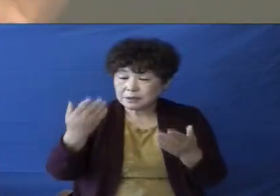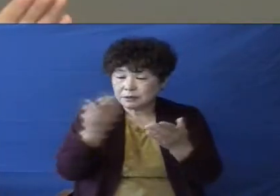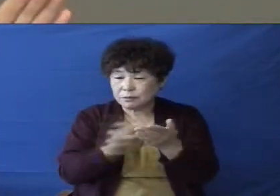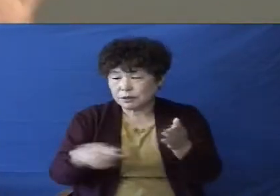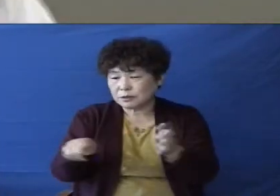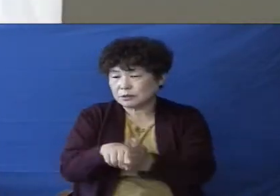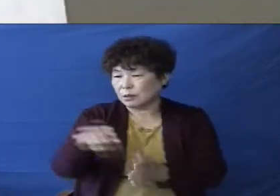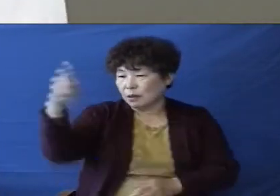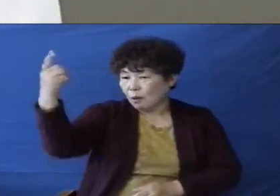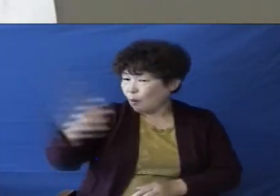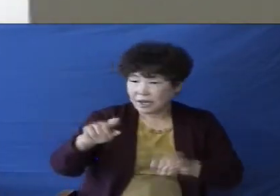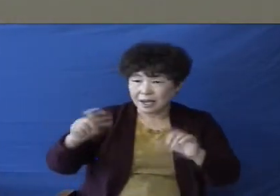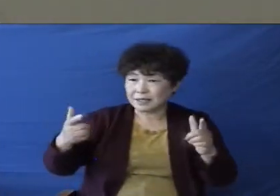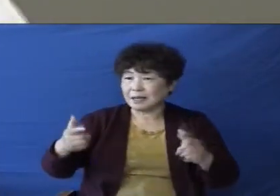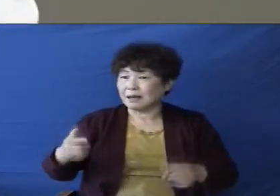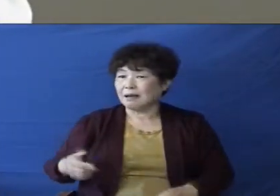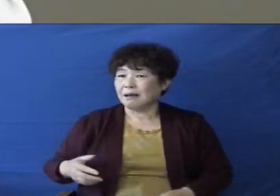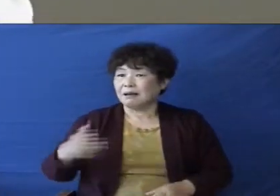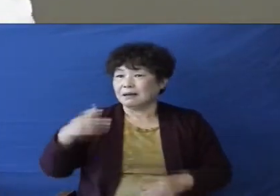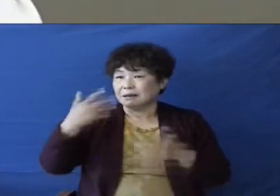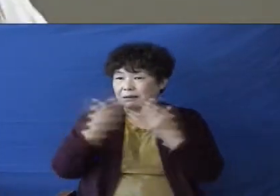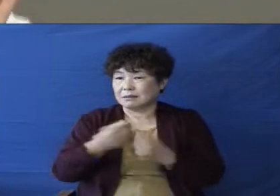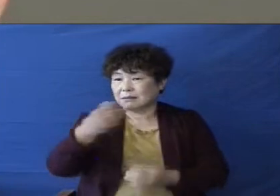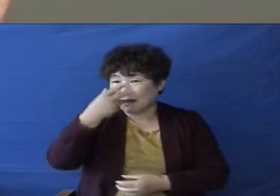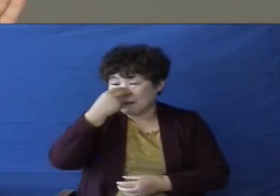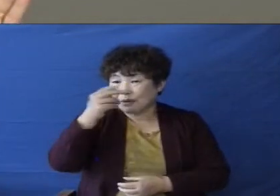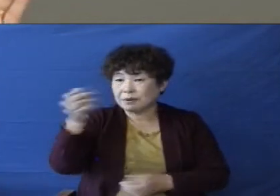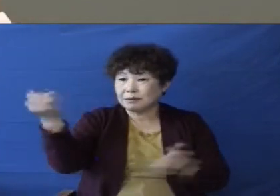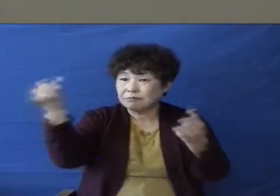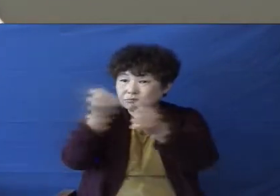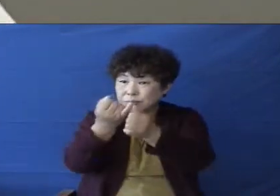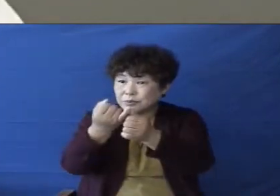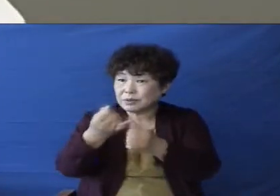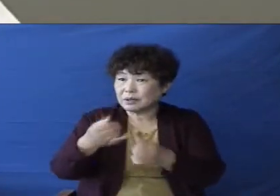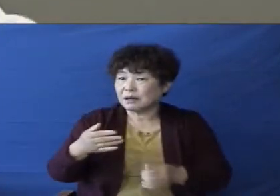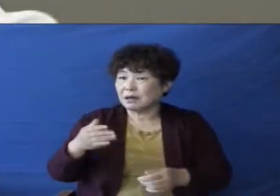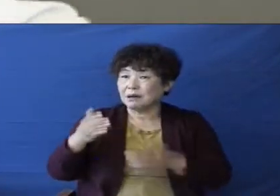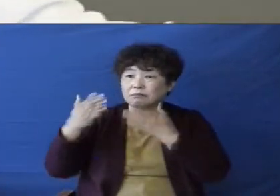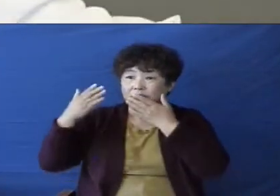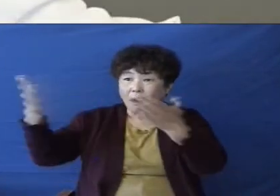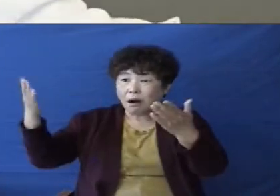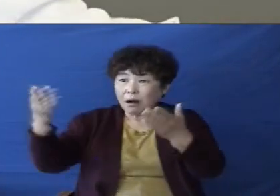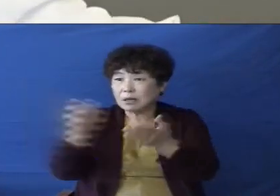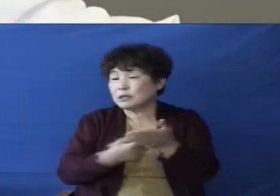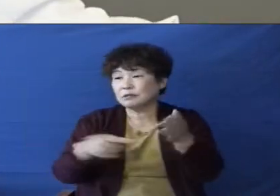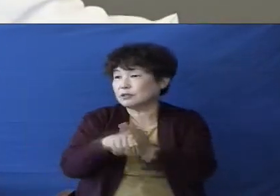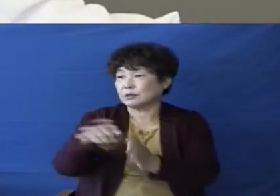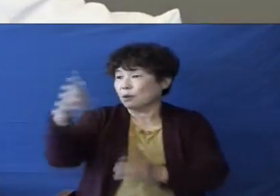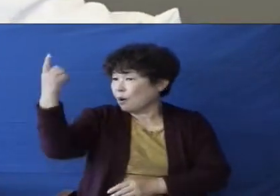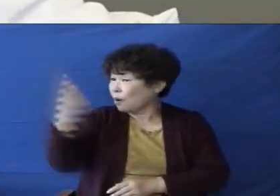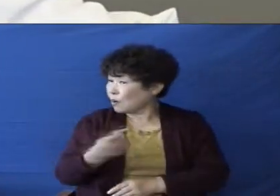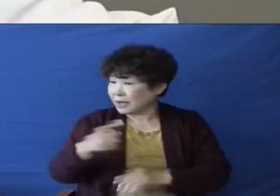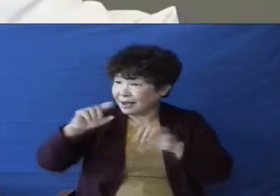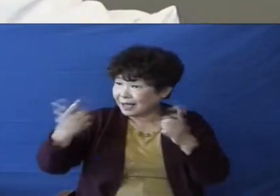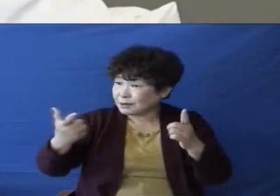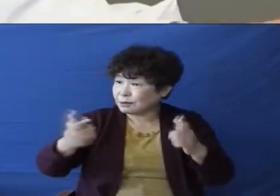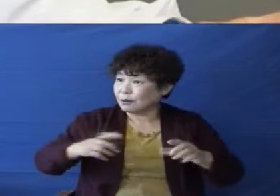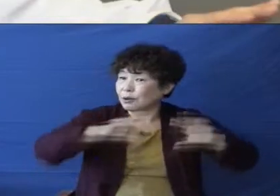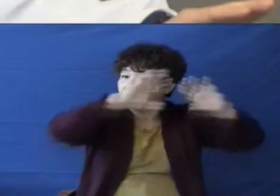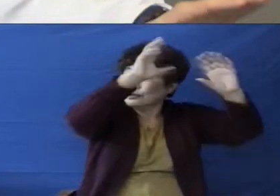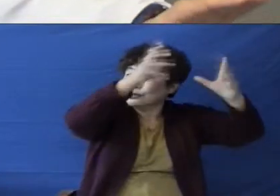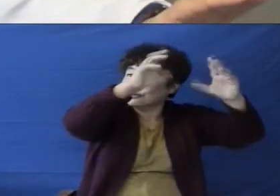있는게 아니나 하나님께 예배 하려고 와 있는 그 순수함 아 그 오랜 18년 이라고 하는 기간동안